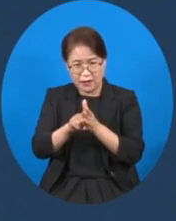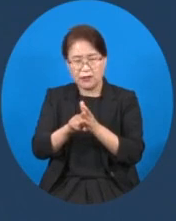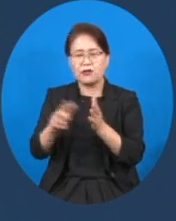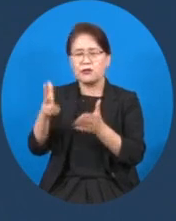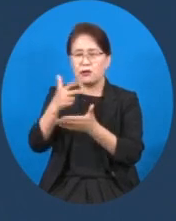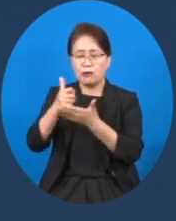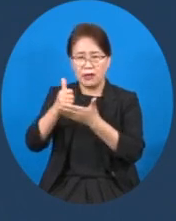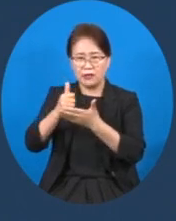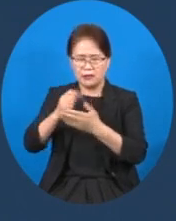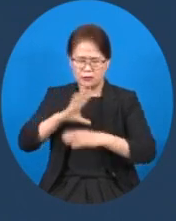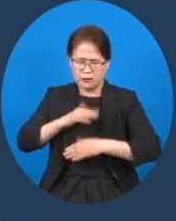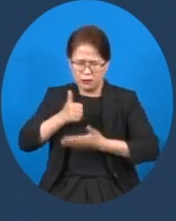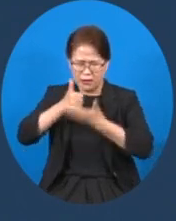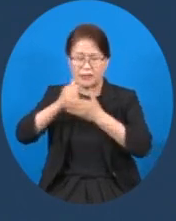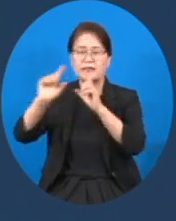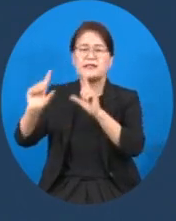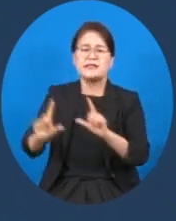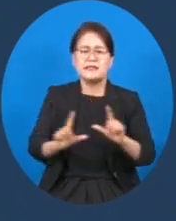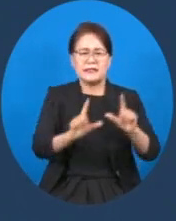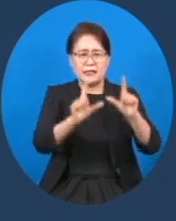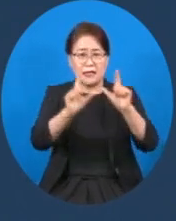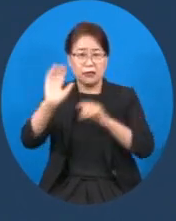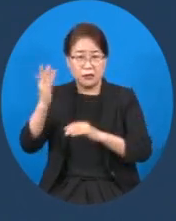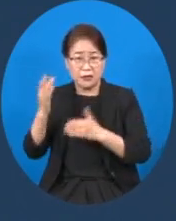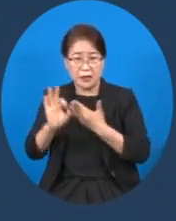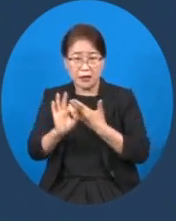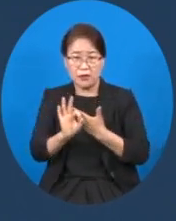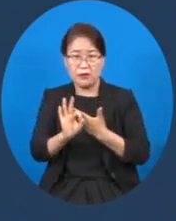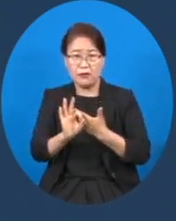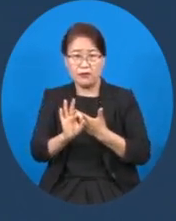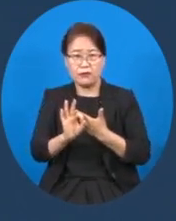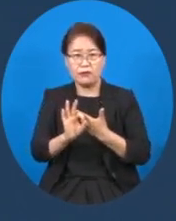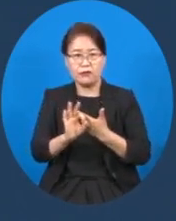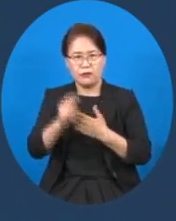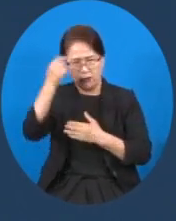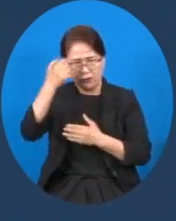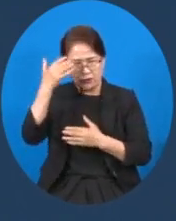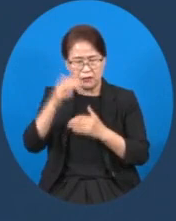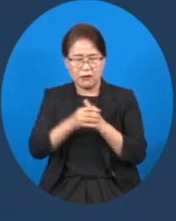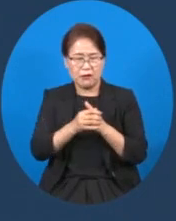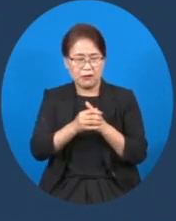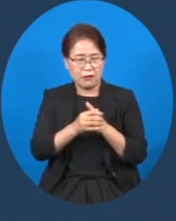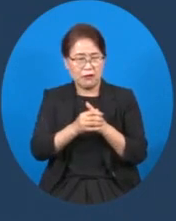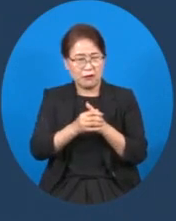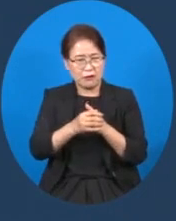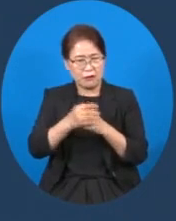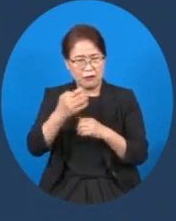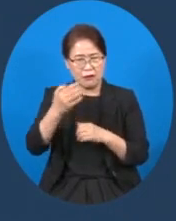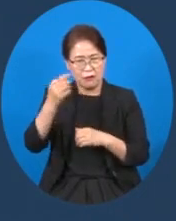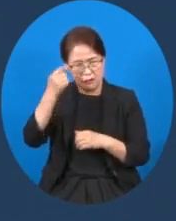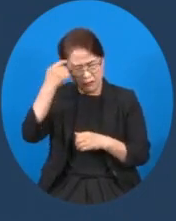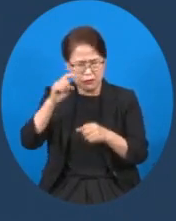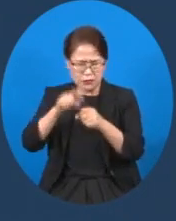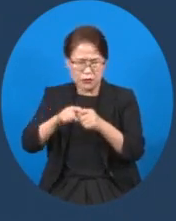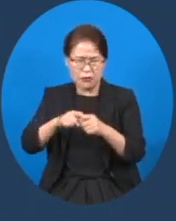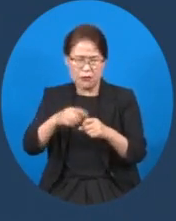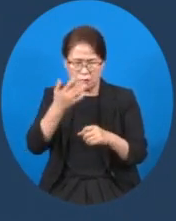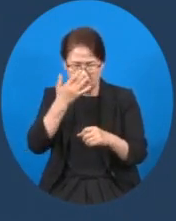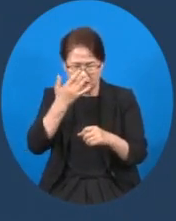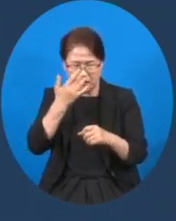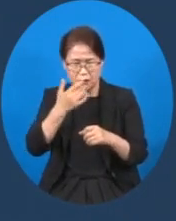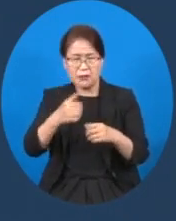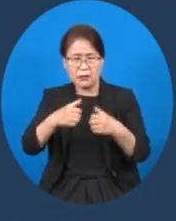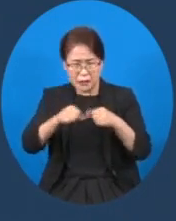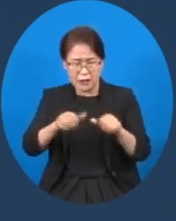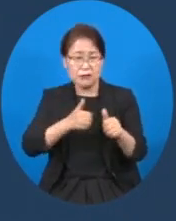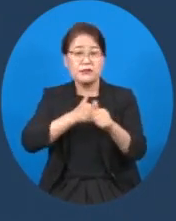여호와를 경외하는 삶을 살아가게 된다면 영적 엔트로피의 법칙이 깨어질 것입니다. 시간이